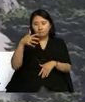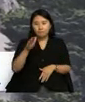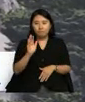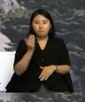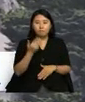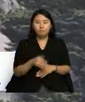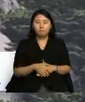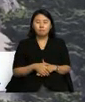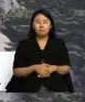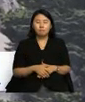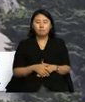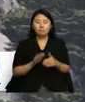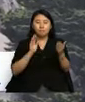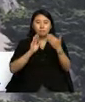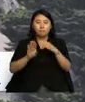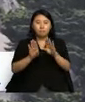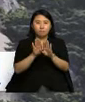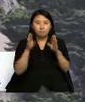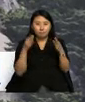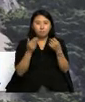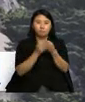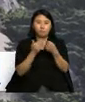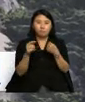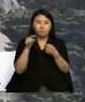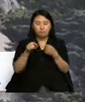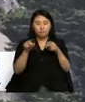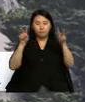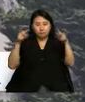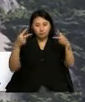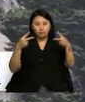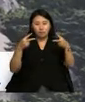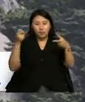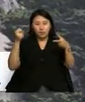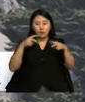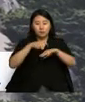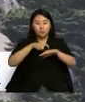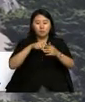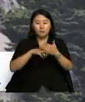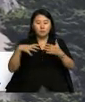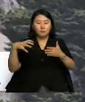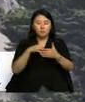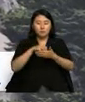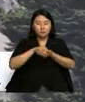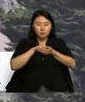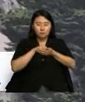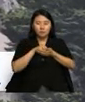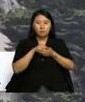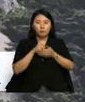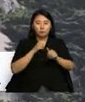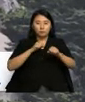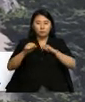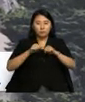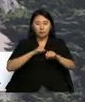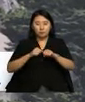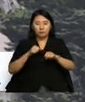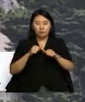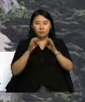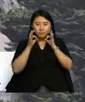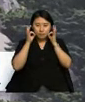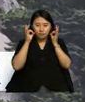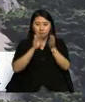유명해졌습니다. 후반기 개원을 맞아 이 경구를 다시 마음에 새기고 의정활동에 나서려고